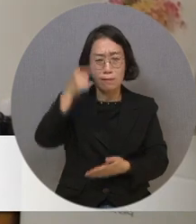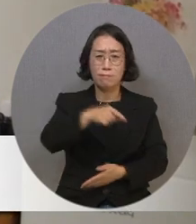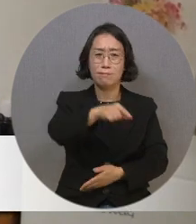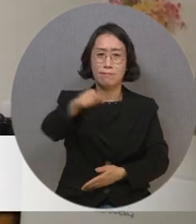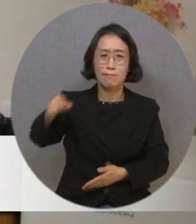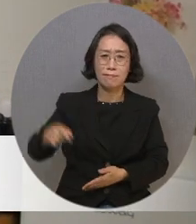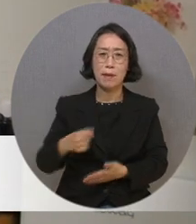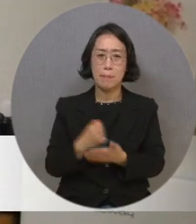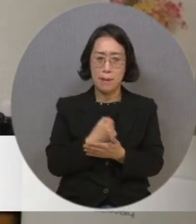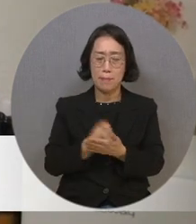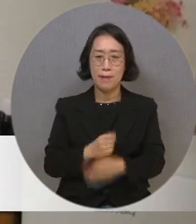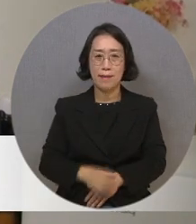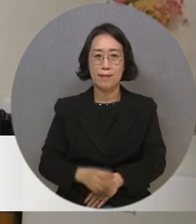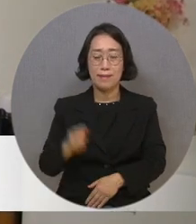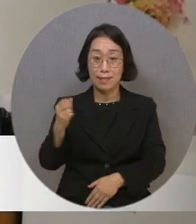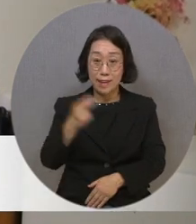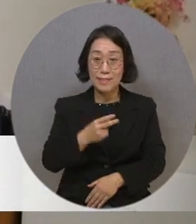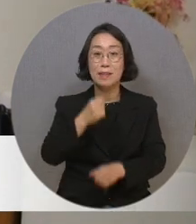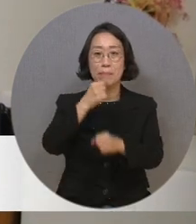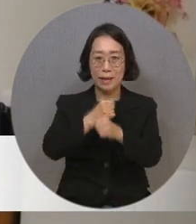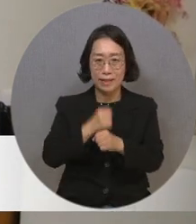같아서 그래서